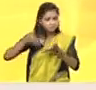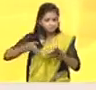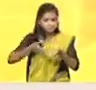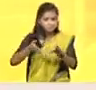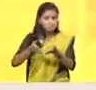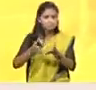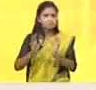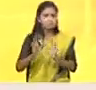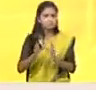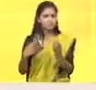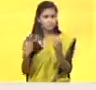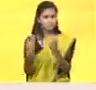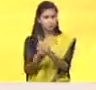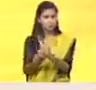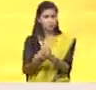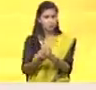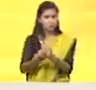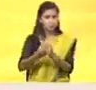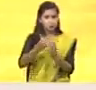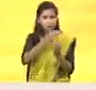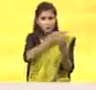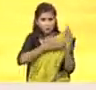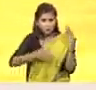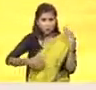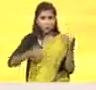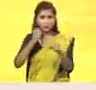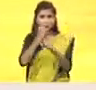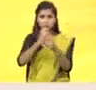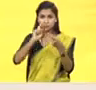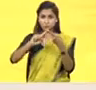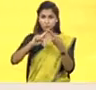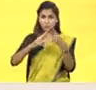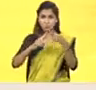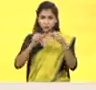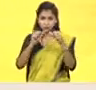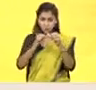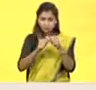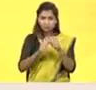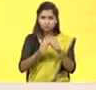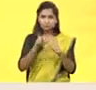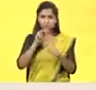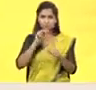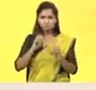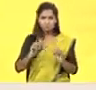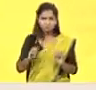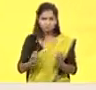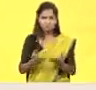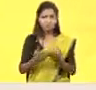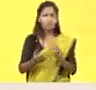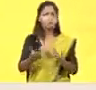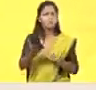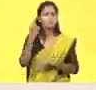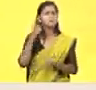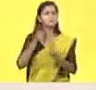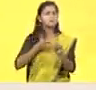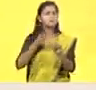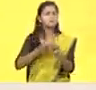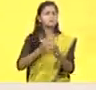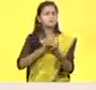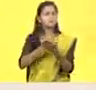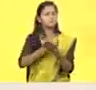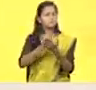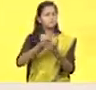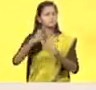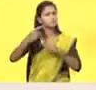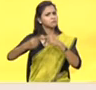उन्होंने वेदों और गीता का पाठ किया। यहां ऐसे प्रयास पिछले कुछ वर्षों से निरंतर